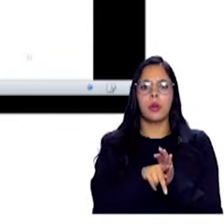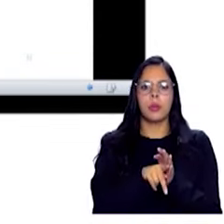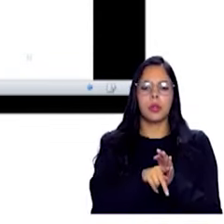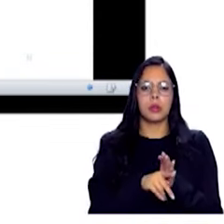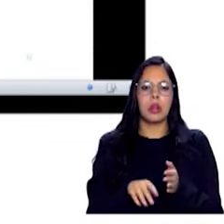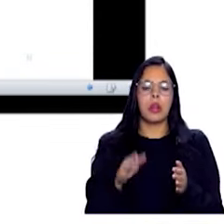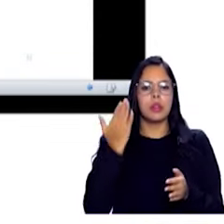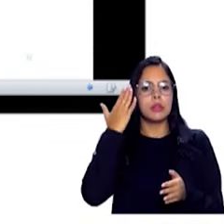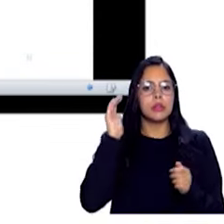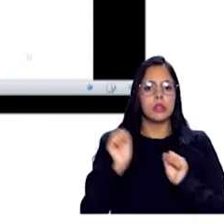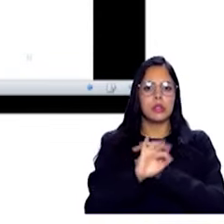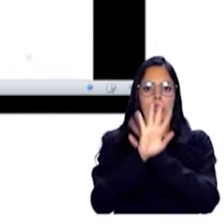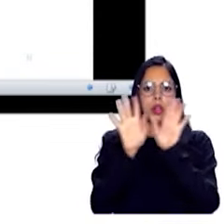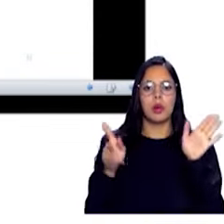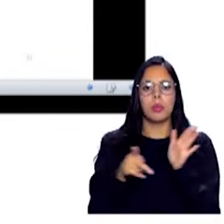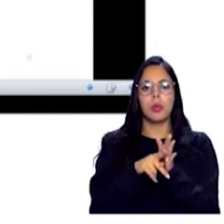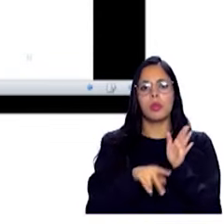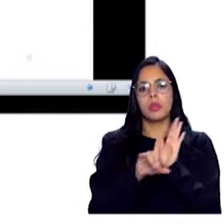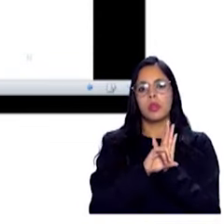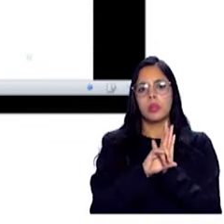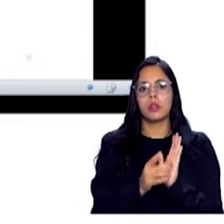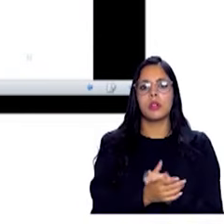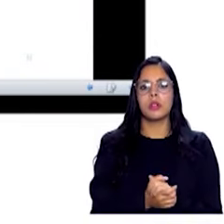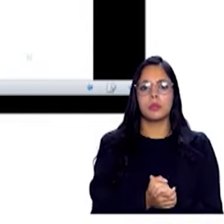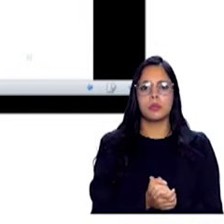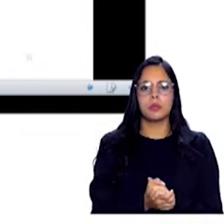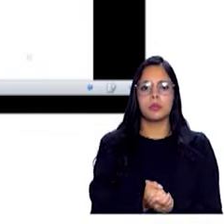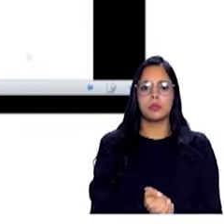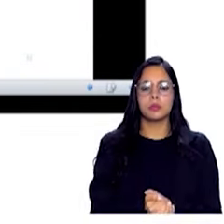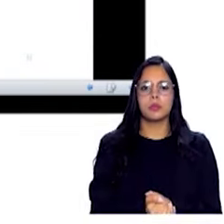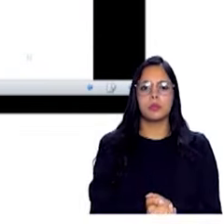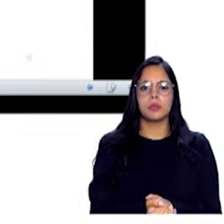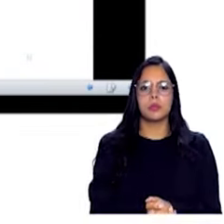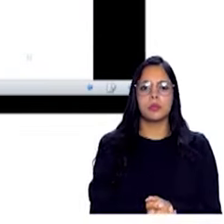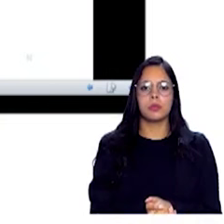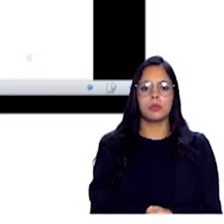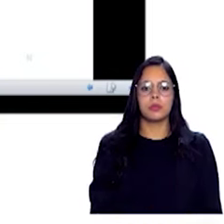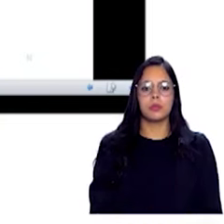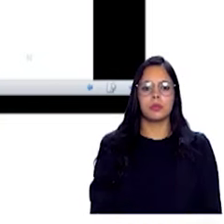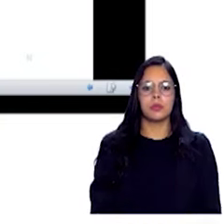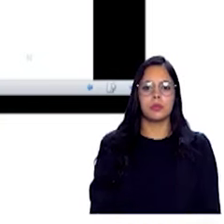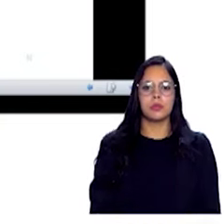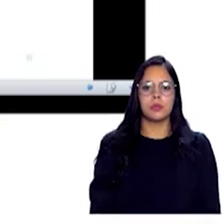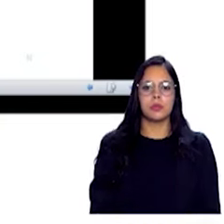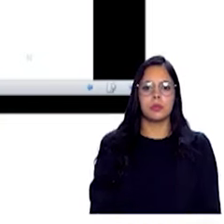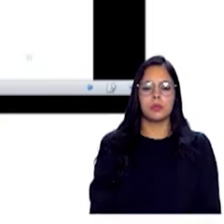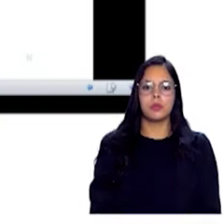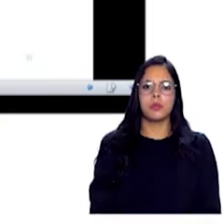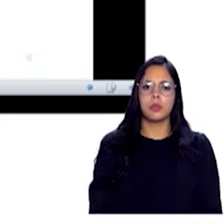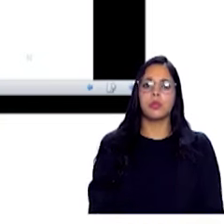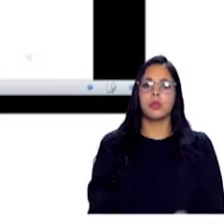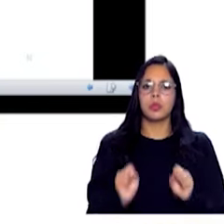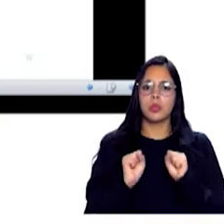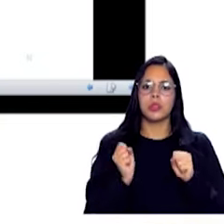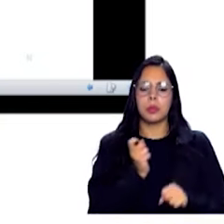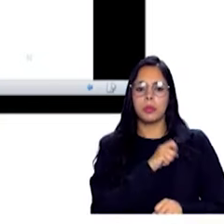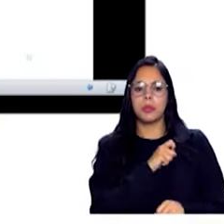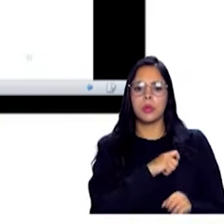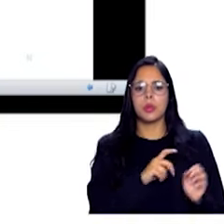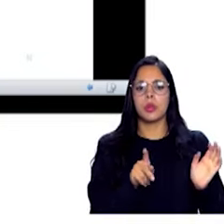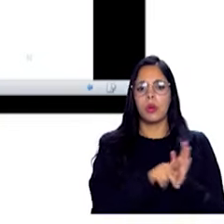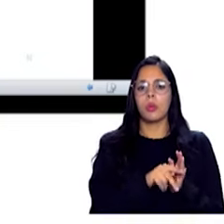neppure cos voglio essere un po' maliziosa mi pare che la corte di cassazione non Sia neppure interessata AD assicurare